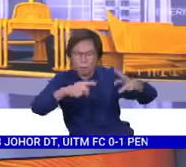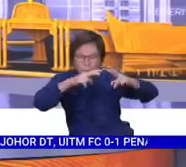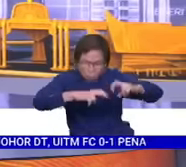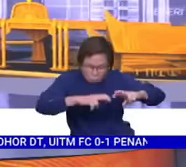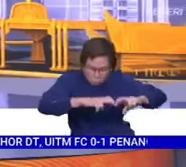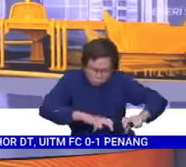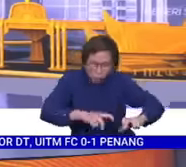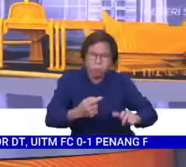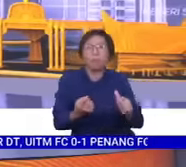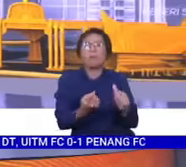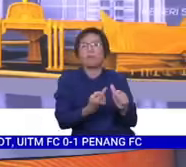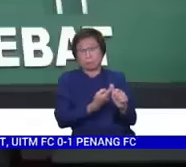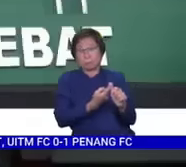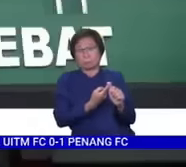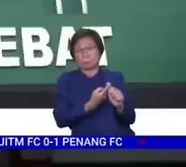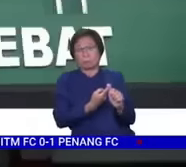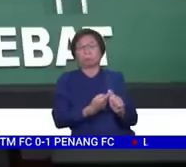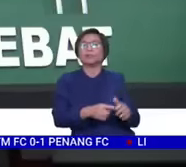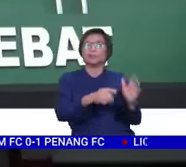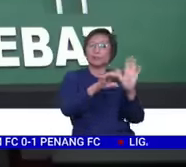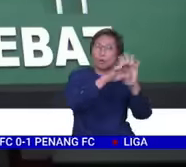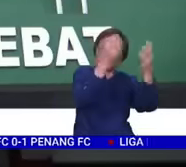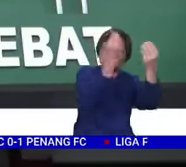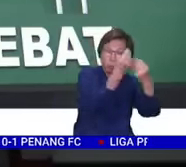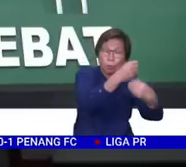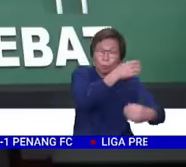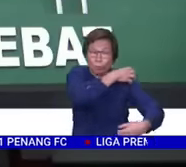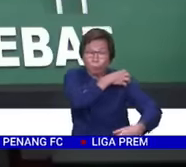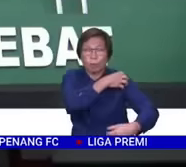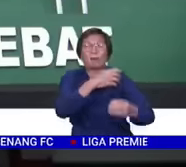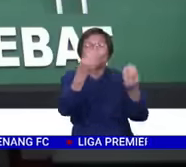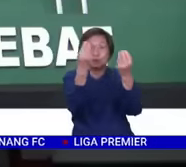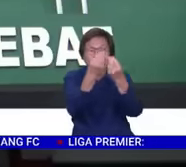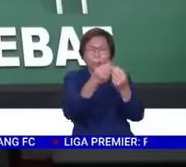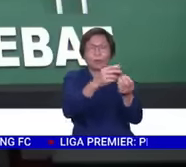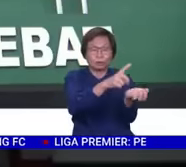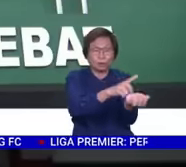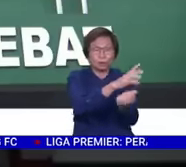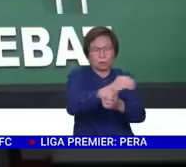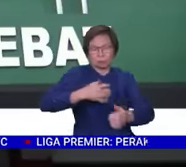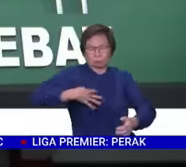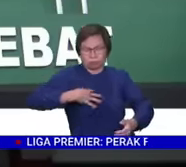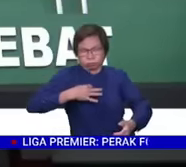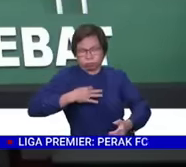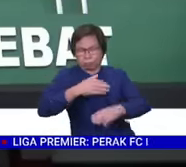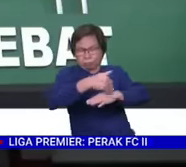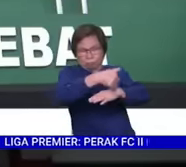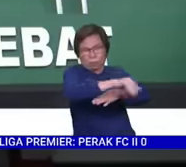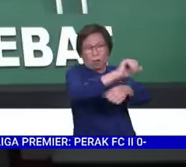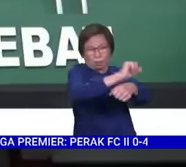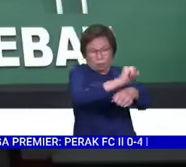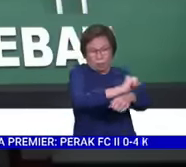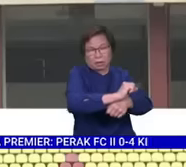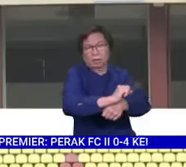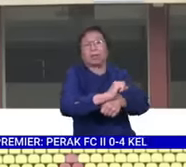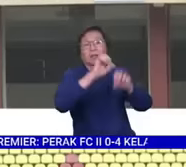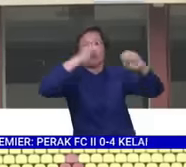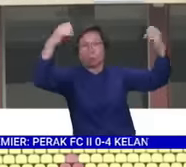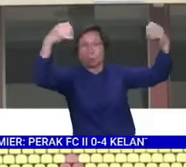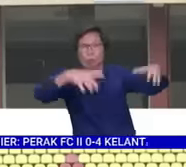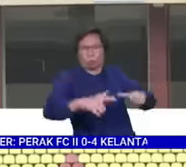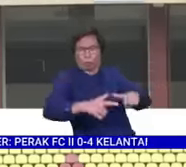diperhatiin lagi antaranya seperti jumlah pegawai perubatan soto sukarelawan yang akan bertugas edisi itu